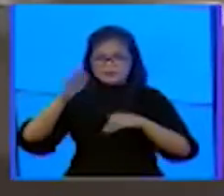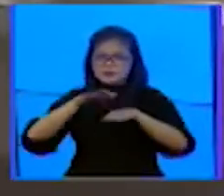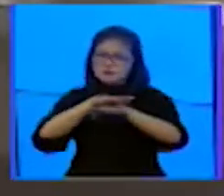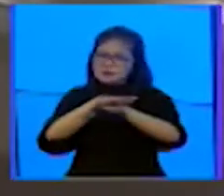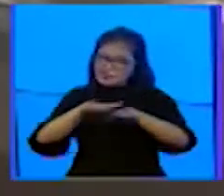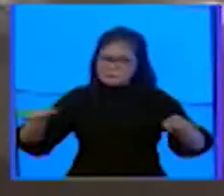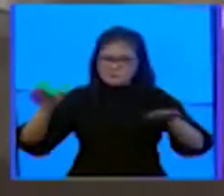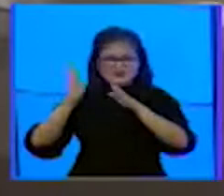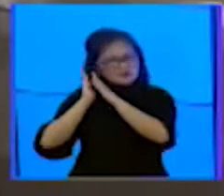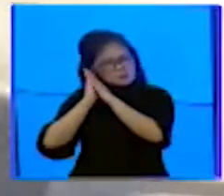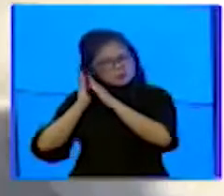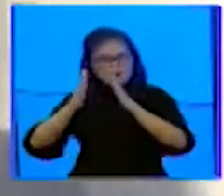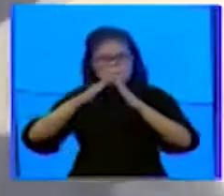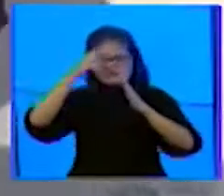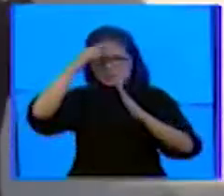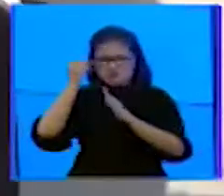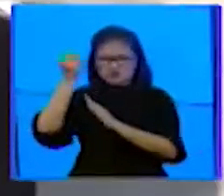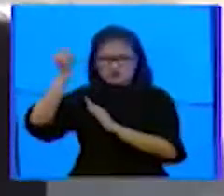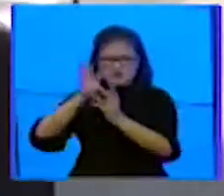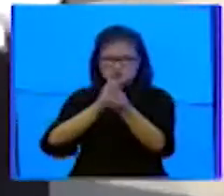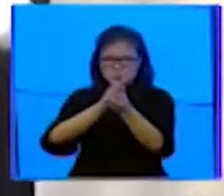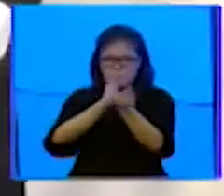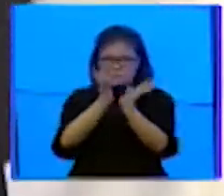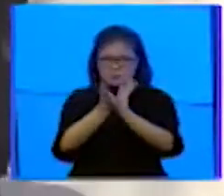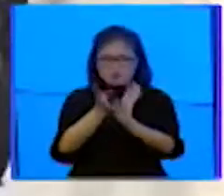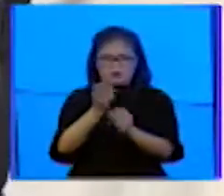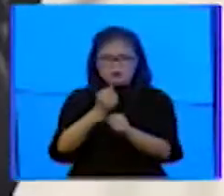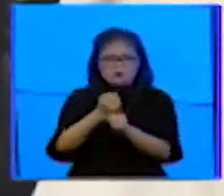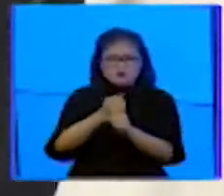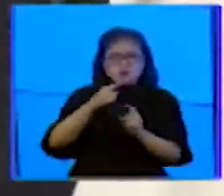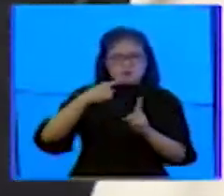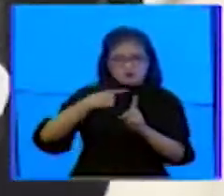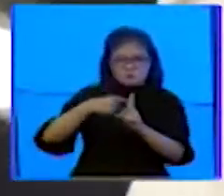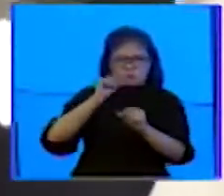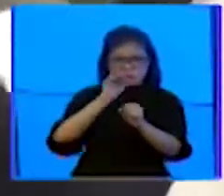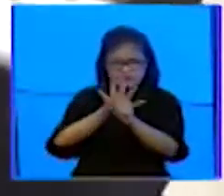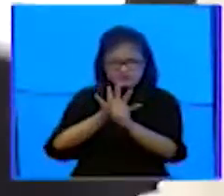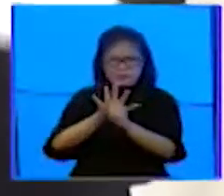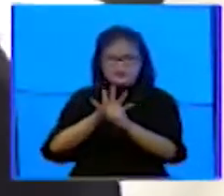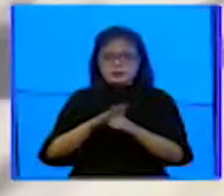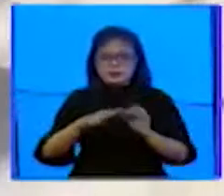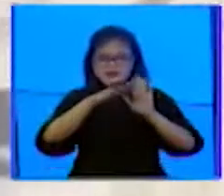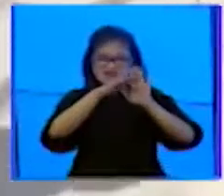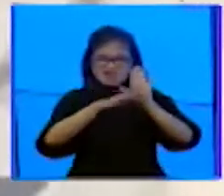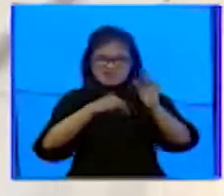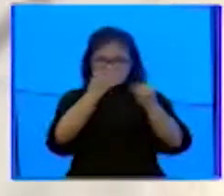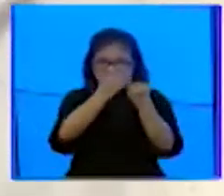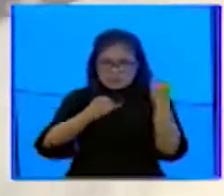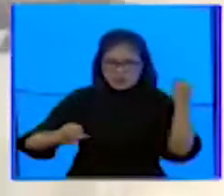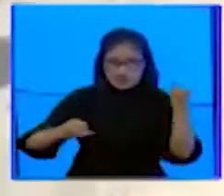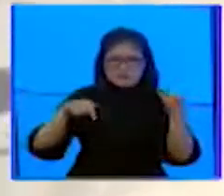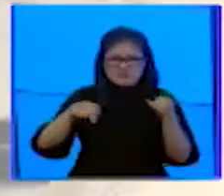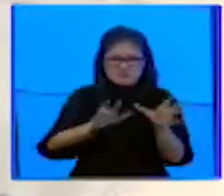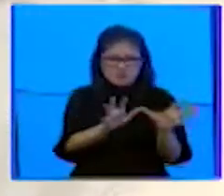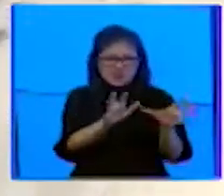sakit rujukan yang ada di Surabaya untuk penanganan kasus COVID-19. Berdasarkan data terakhir dari Satgas COVID-19